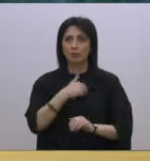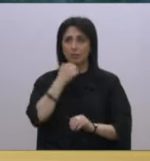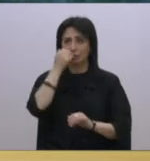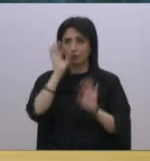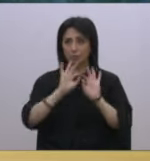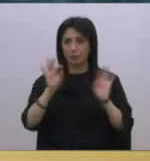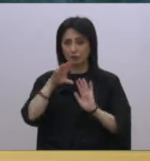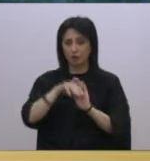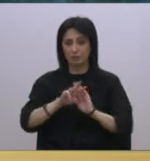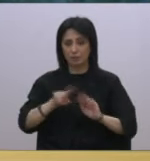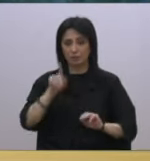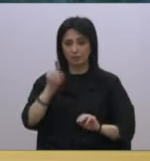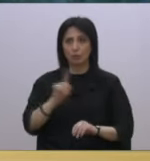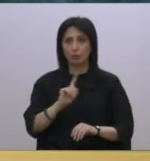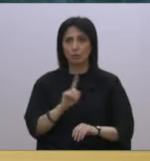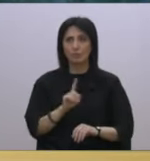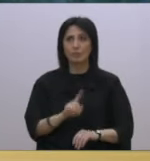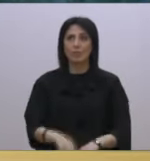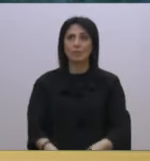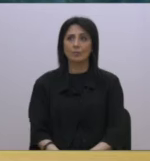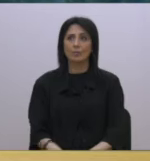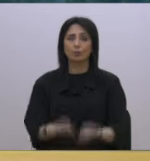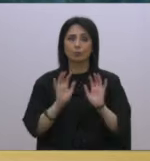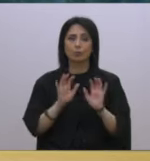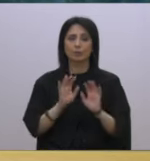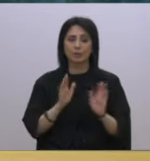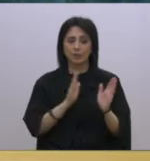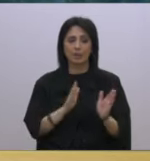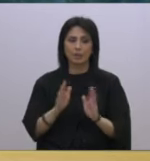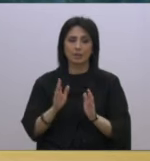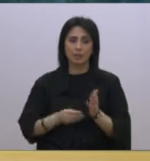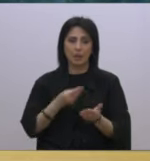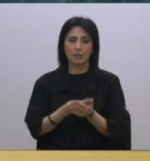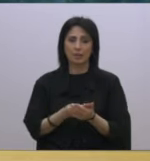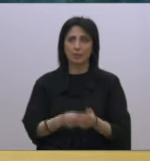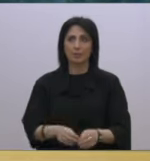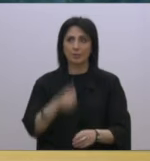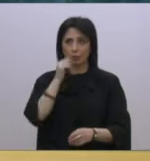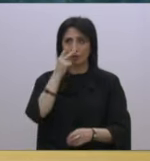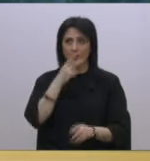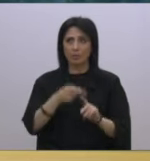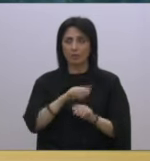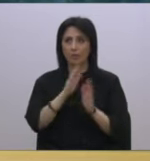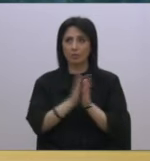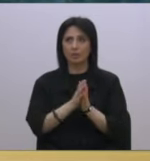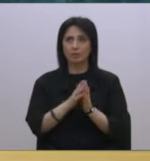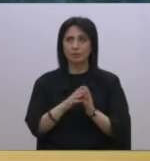гада ухаду, шиян сакт самнисту асром, узумен кот эсригис авдгена, кушив хедавдит, там хвалапес.